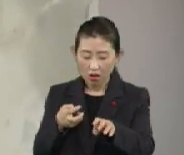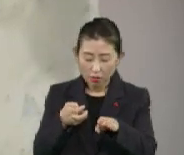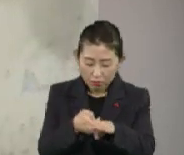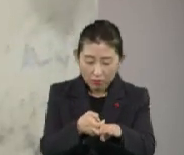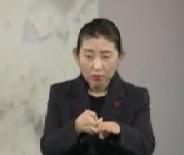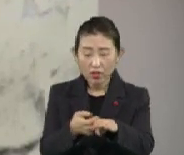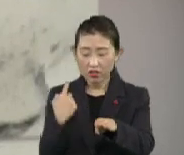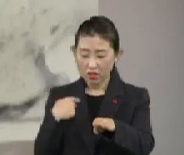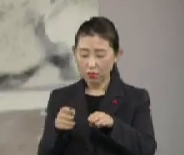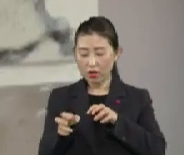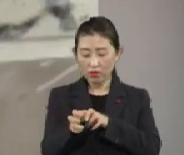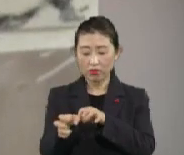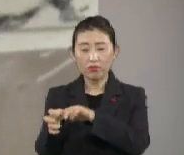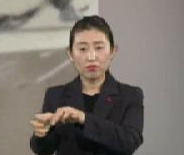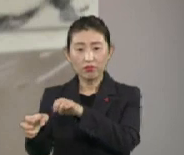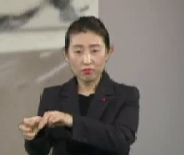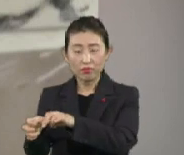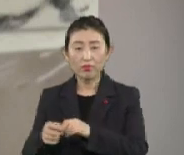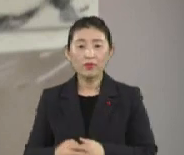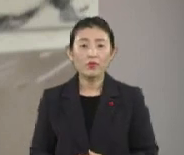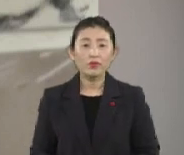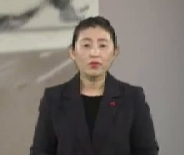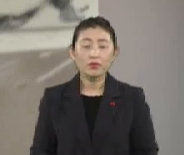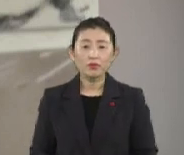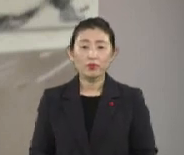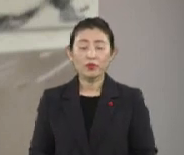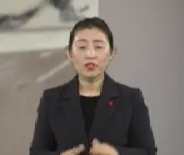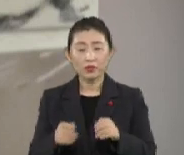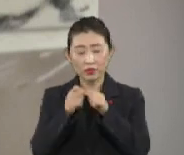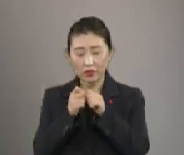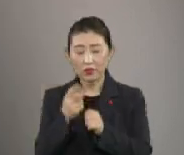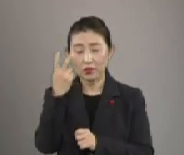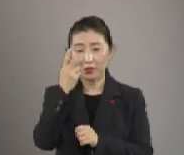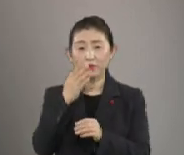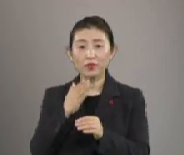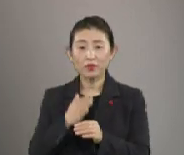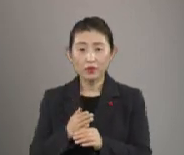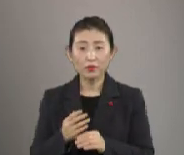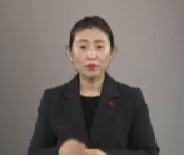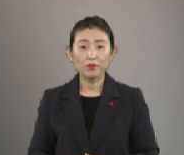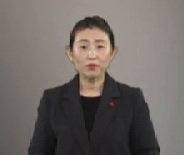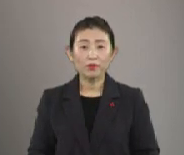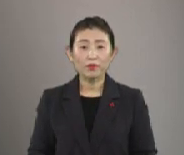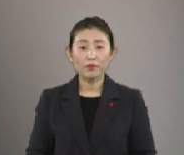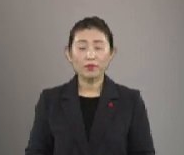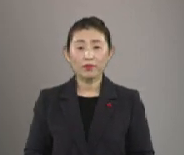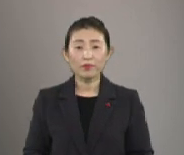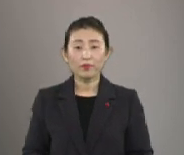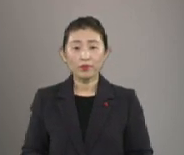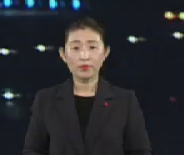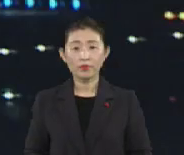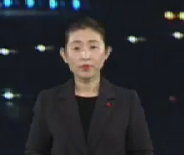들이받고 뒤이어 다른 차량들이 추돌한 것으로 보고 정확한 사고 경위를 조사 중입니다.